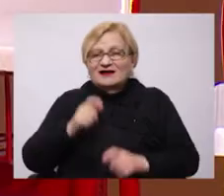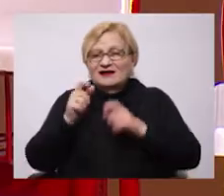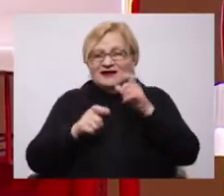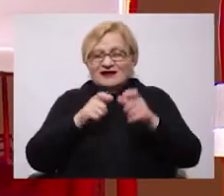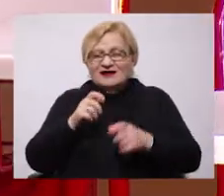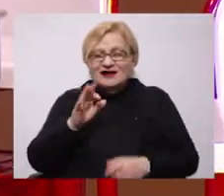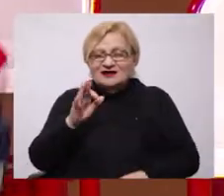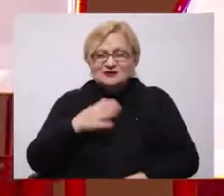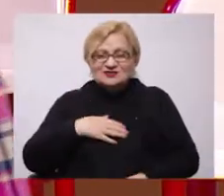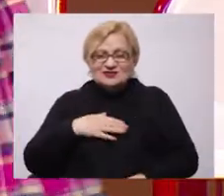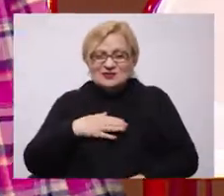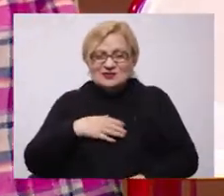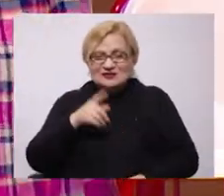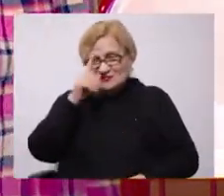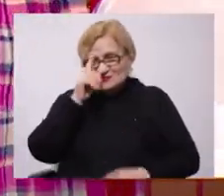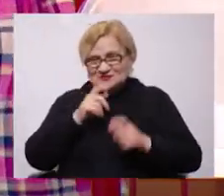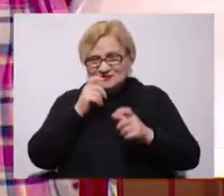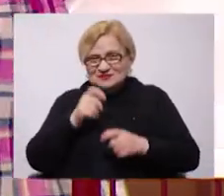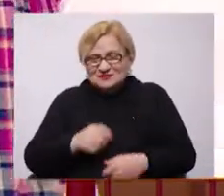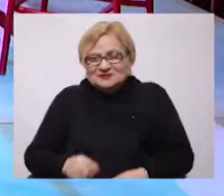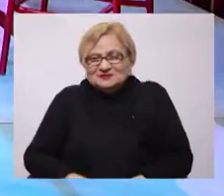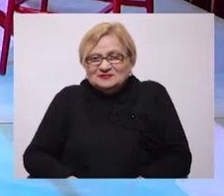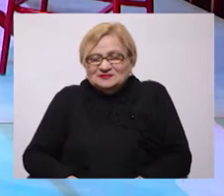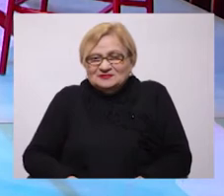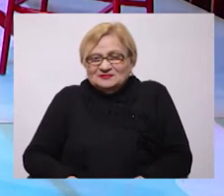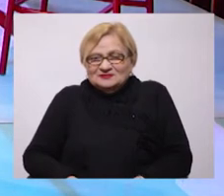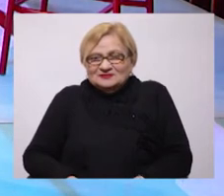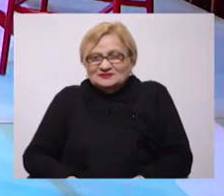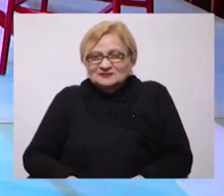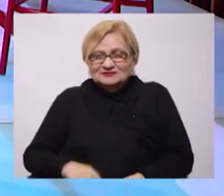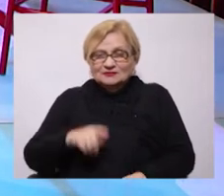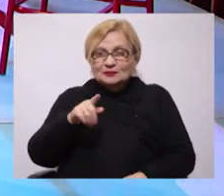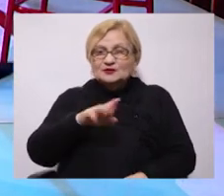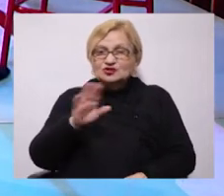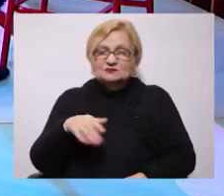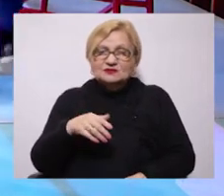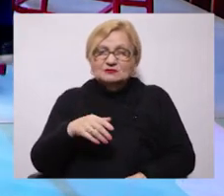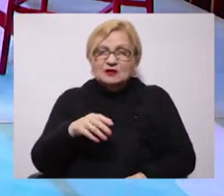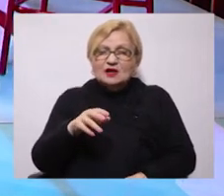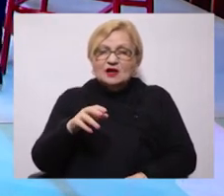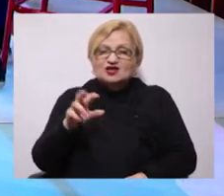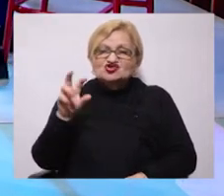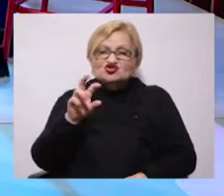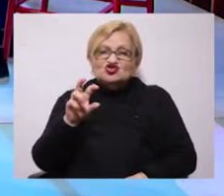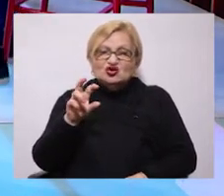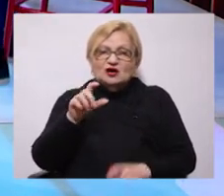ხოგა შევი. კარგი, არა უშავს. კარგი, შემდეგი ასო ჯ.